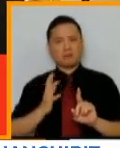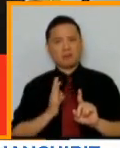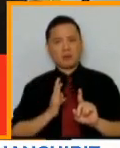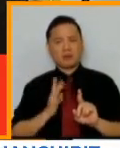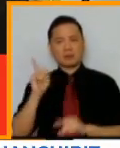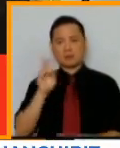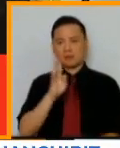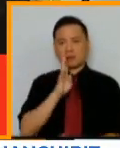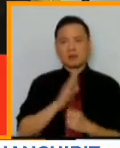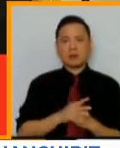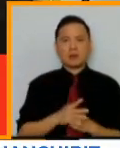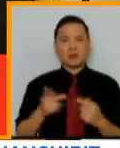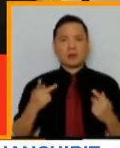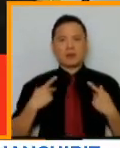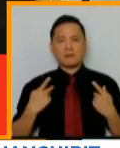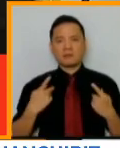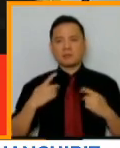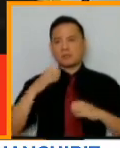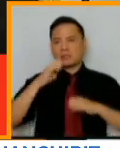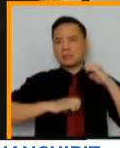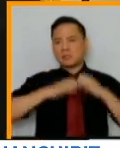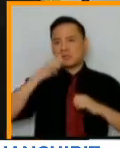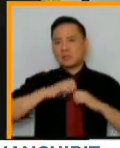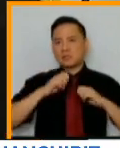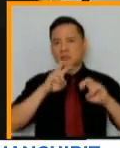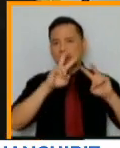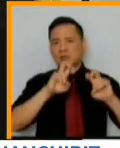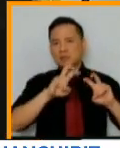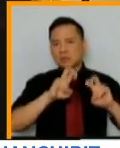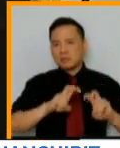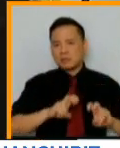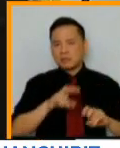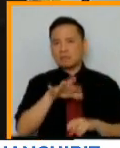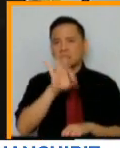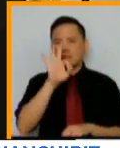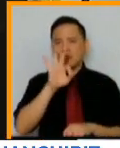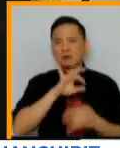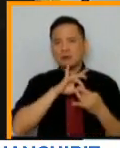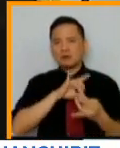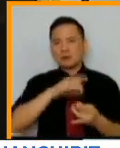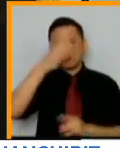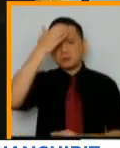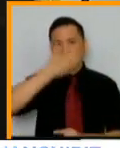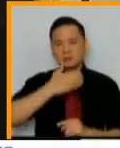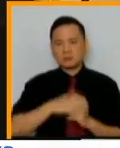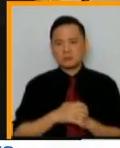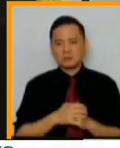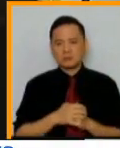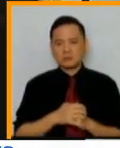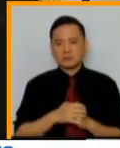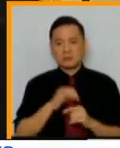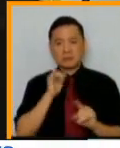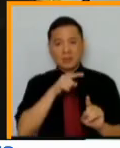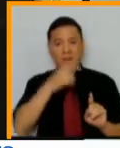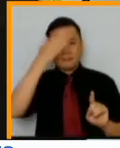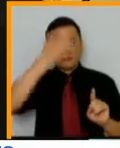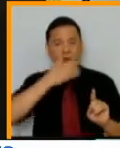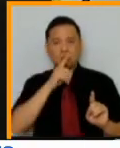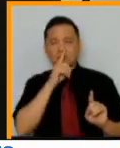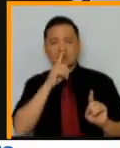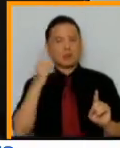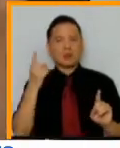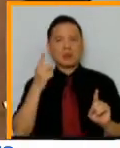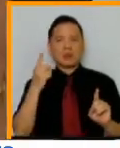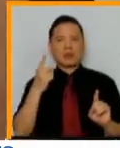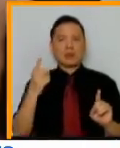engineer, you know, na merong research na ginawa na sinasabi na nakakasama pa yung face shield dahil